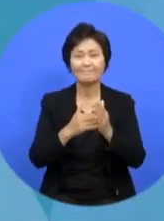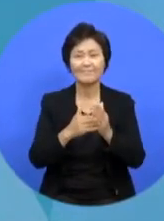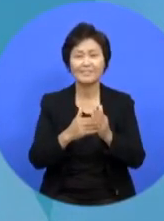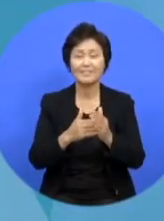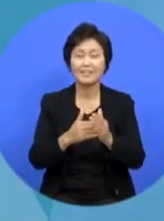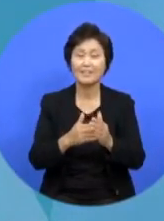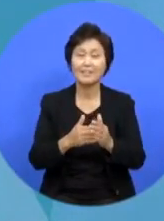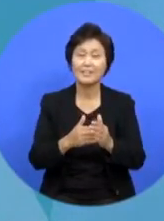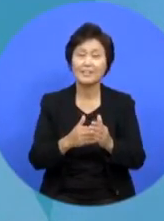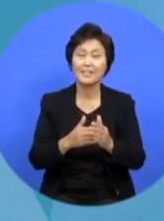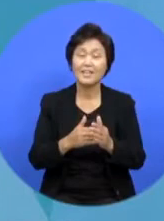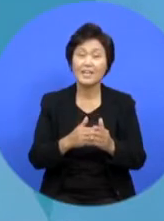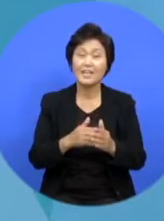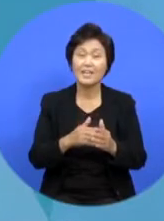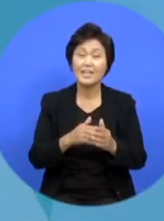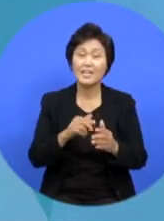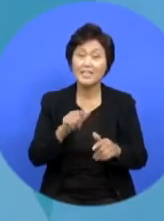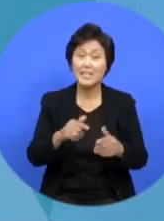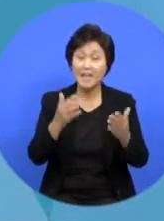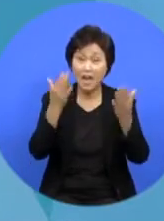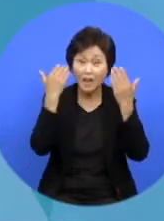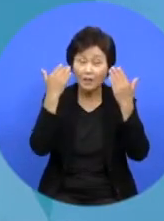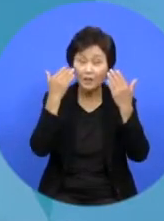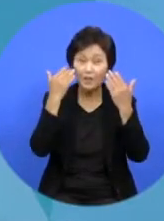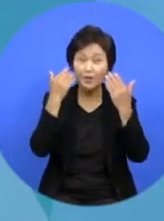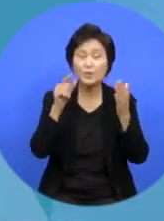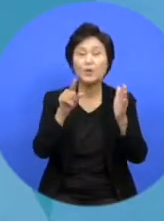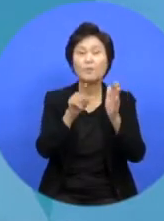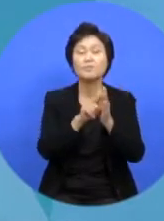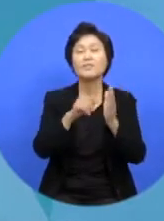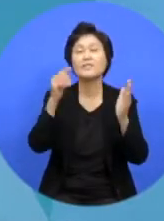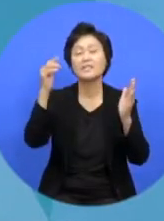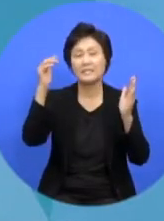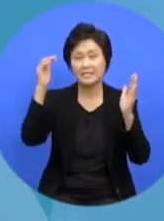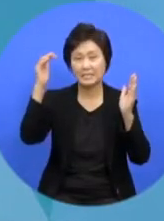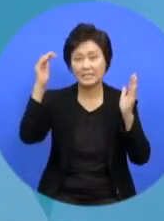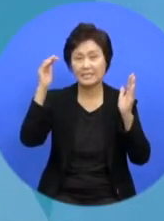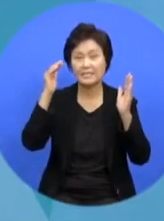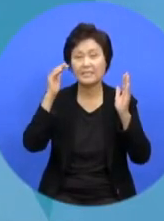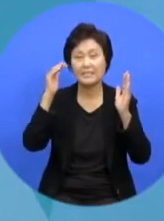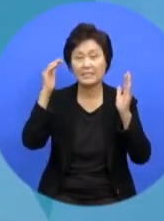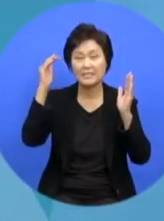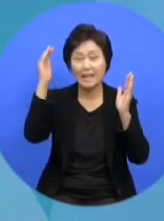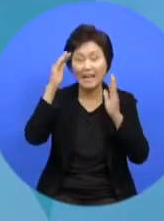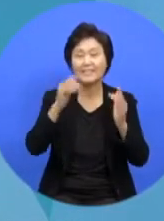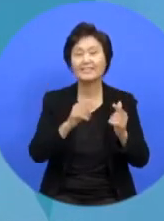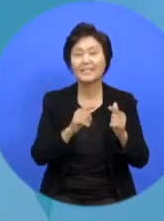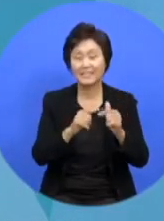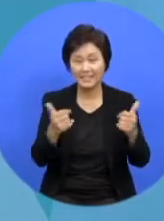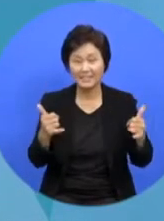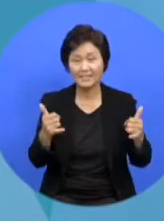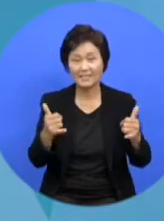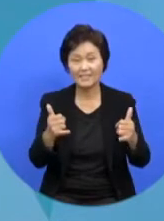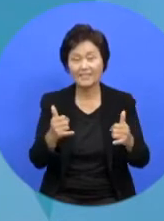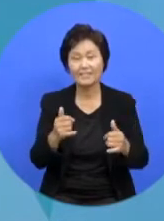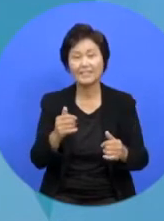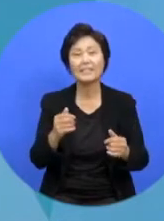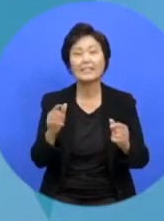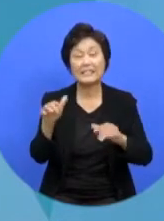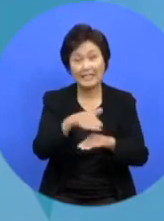이제 대략 크리스찬 자녀가 한 70% 되고요. 난 크리스찬이 한 30% 되는데.